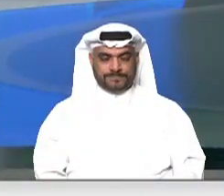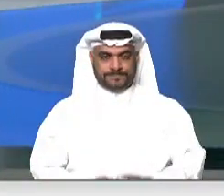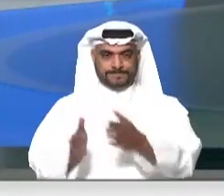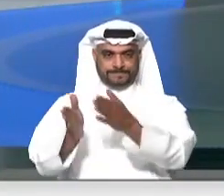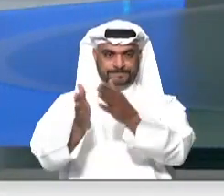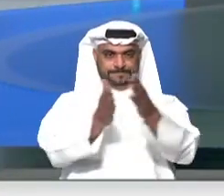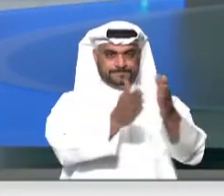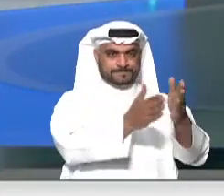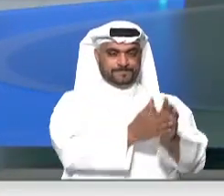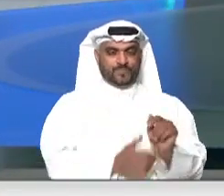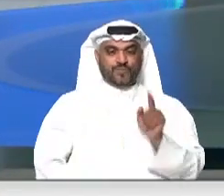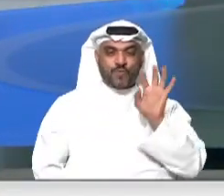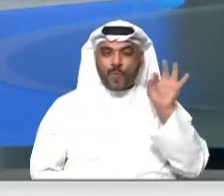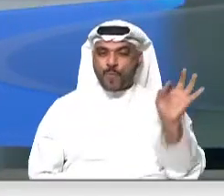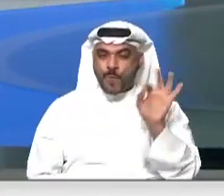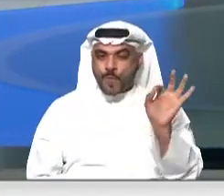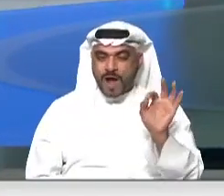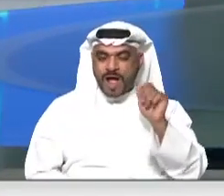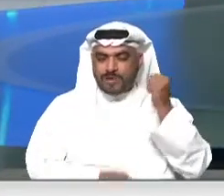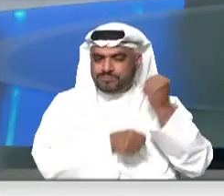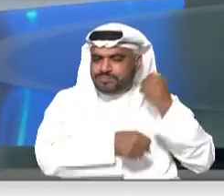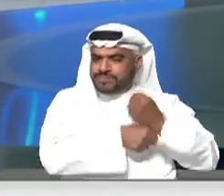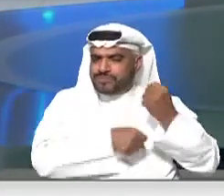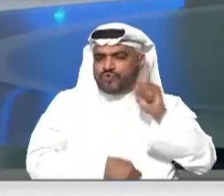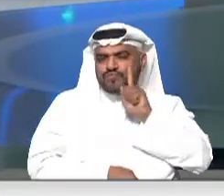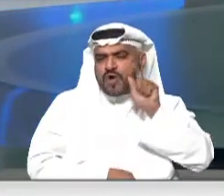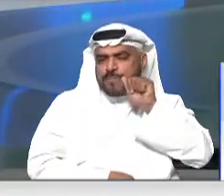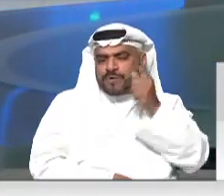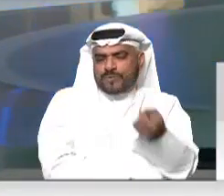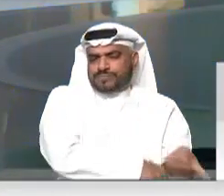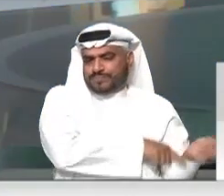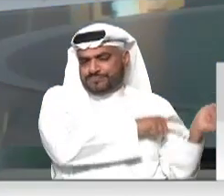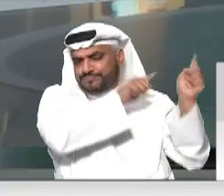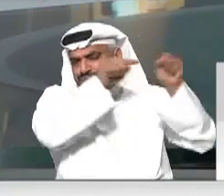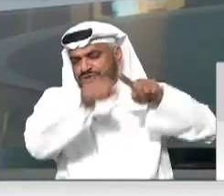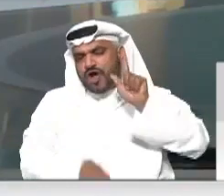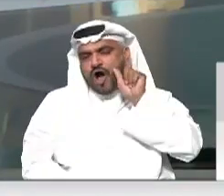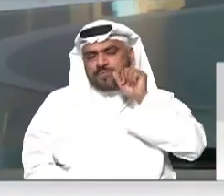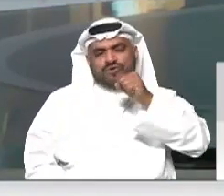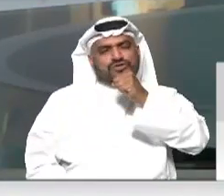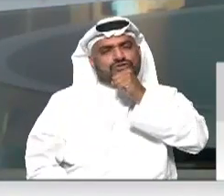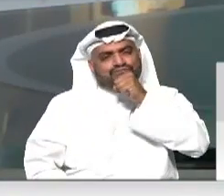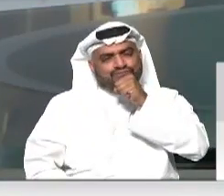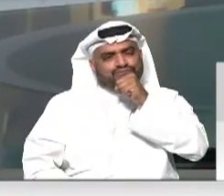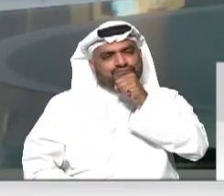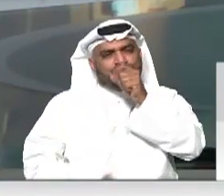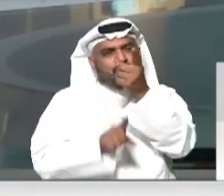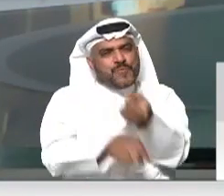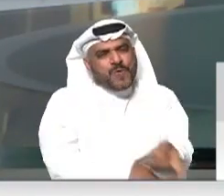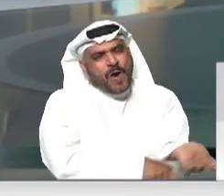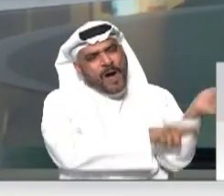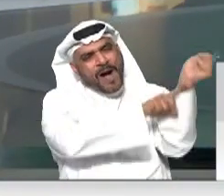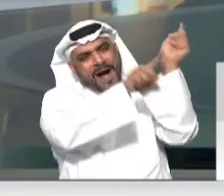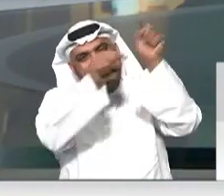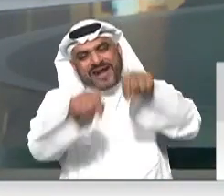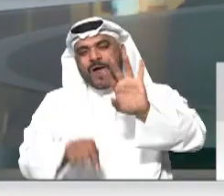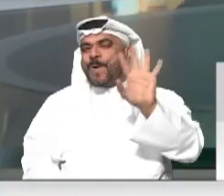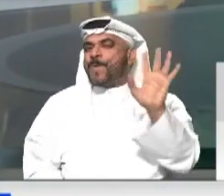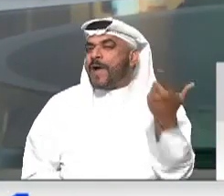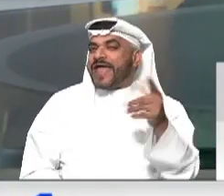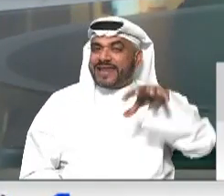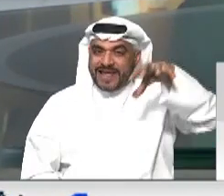عادات وتقاليد اعتاد عليها الأجداد والأباء والأبناء تطبع ليالي شهر رمضان الكريم في